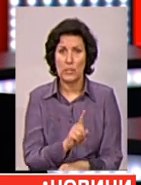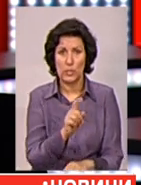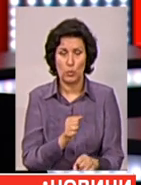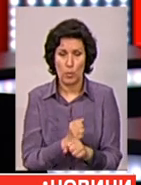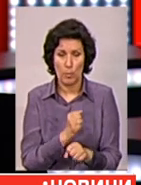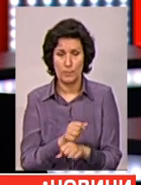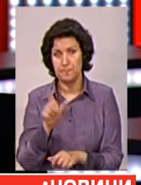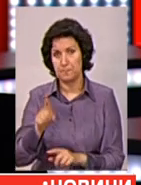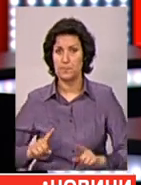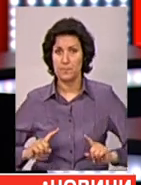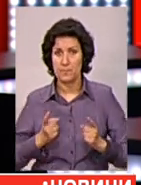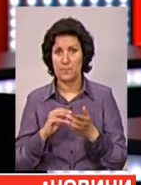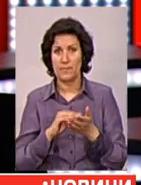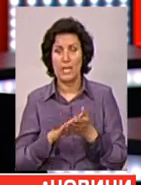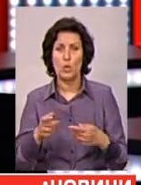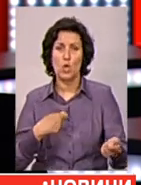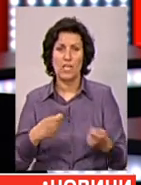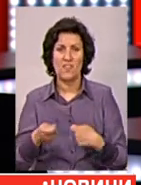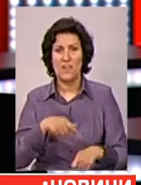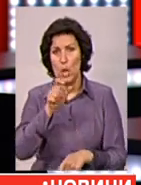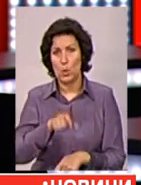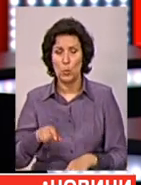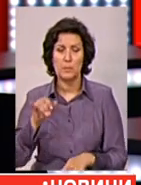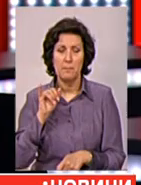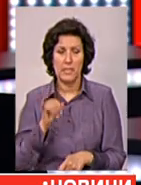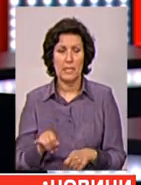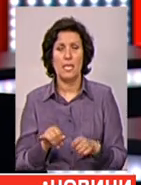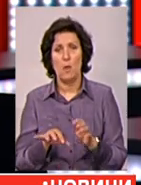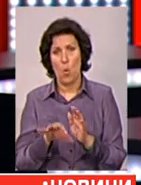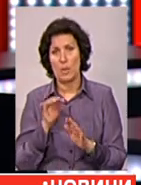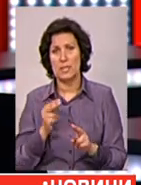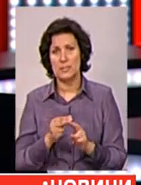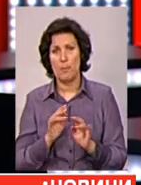Чоловіка затримали за статтею «Торгівля людьми» та обрали запобіжний захід.